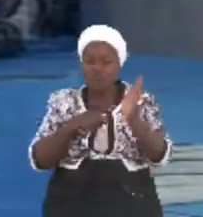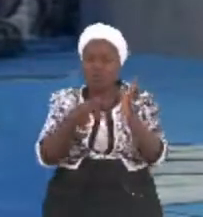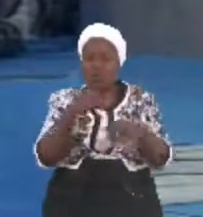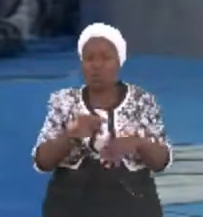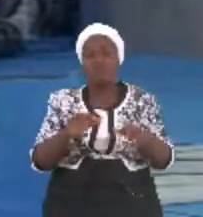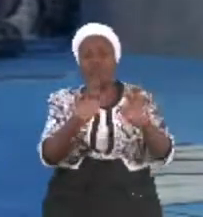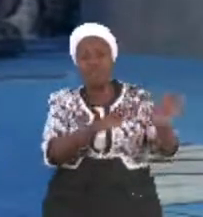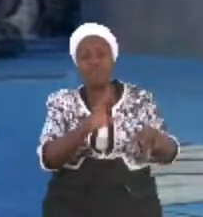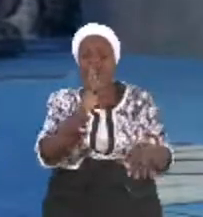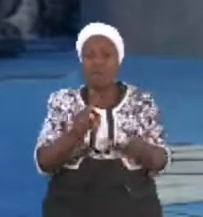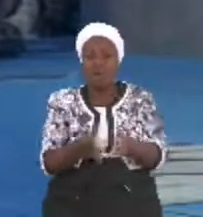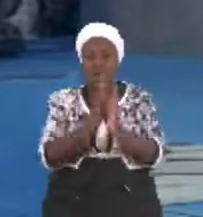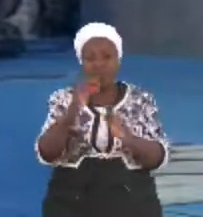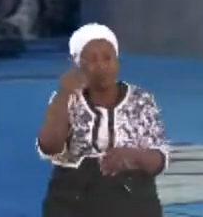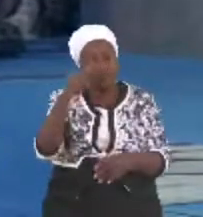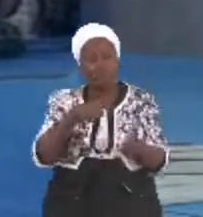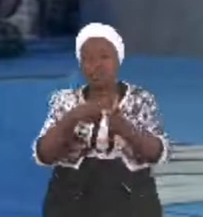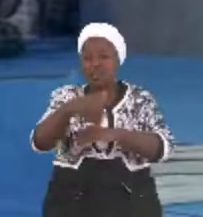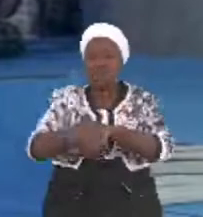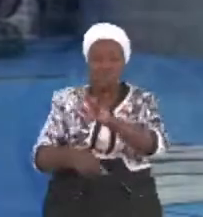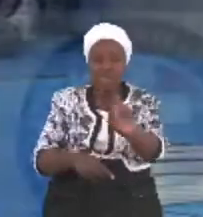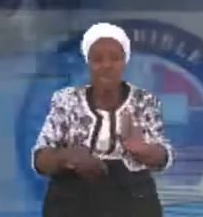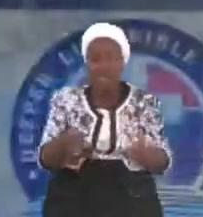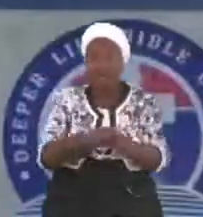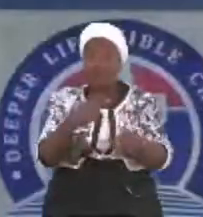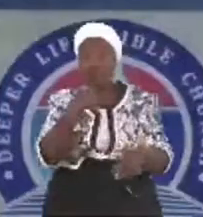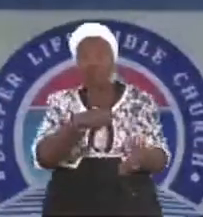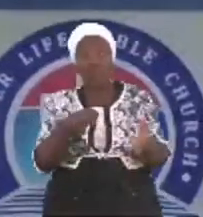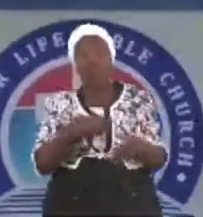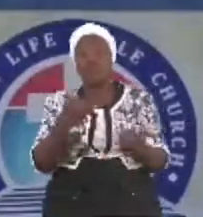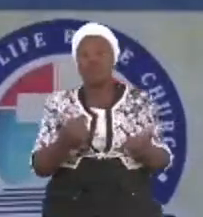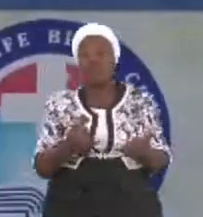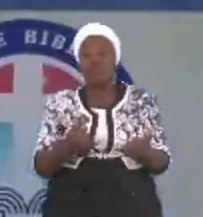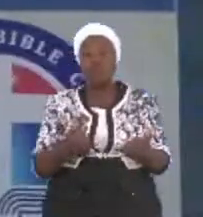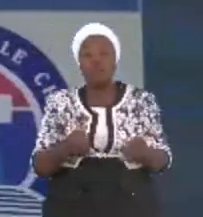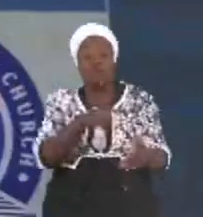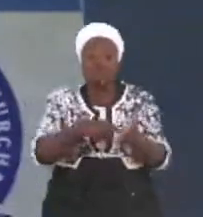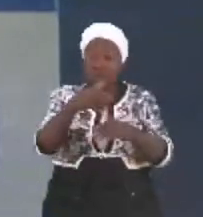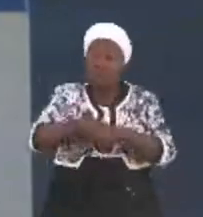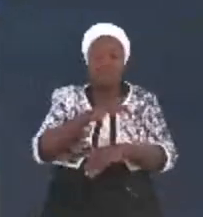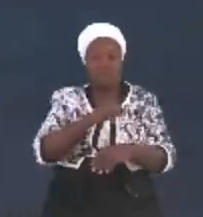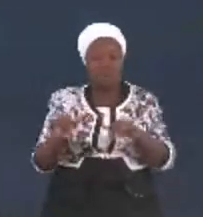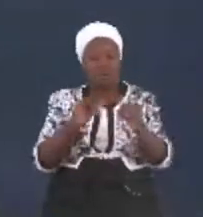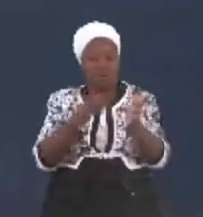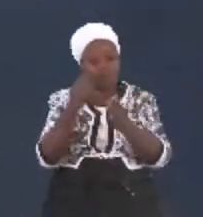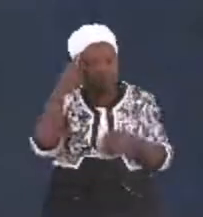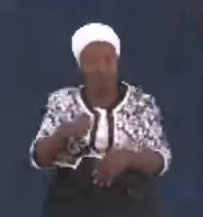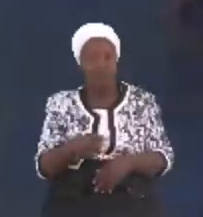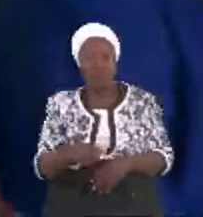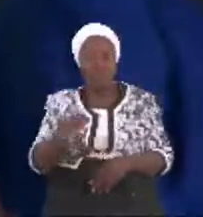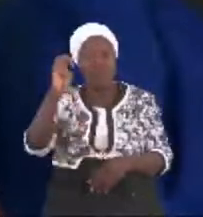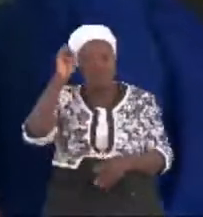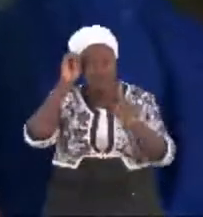miséricorde demandes-tu au Seigneur? Comme tu le lui dis ce soir, il le fera. Il le